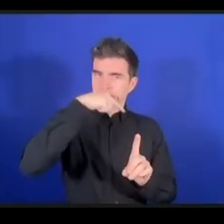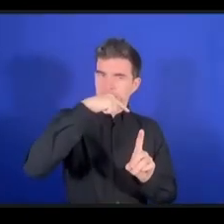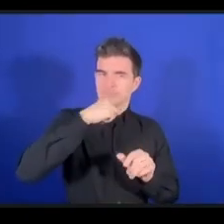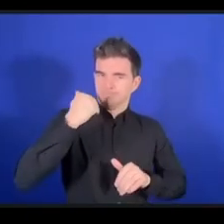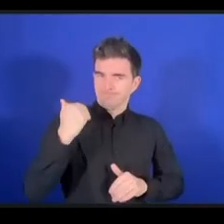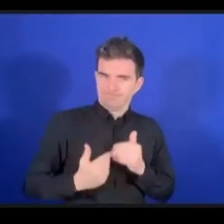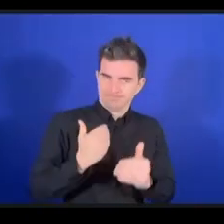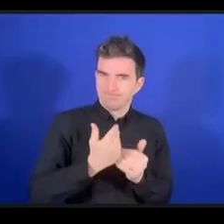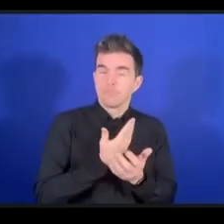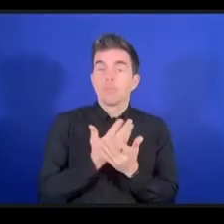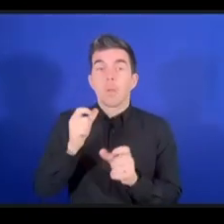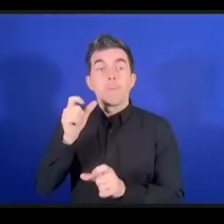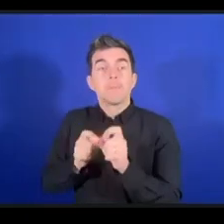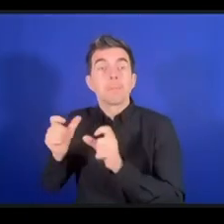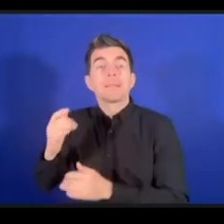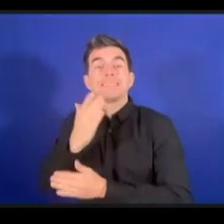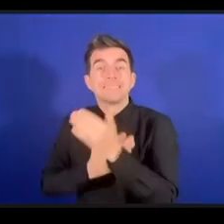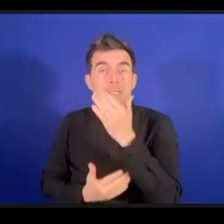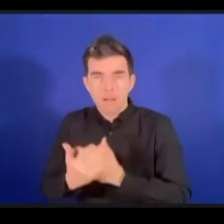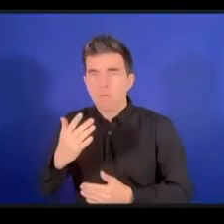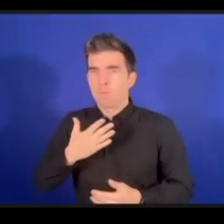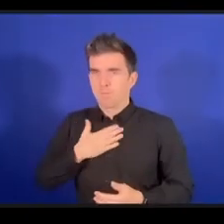残障人士呢，也在参与这些倡议。